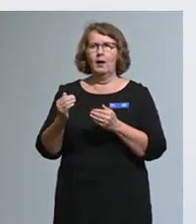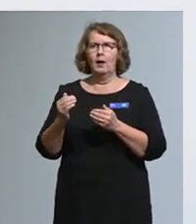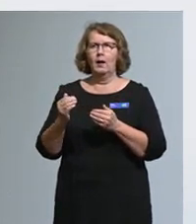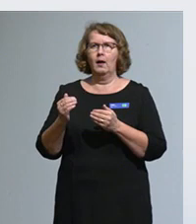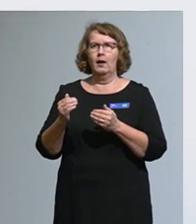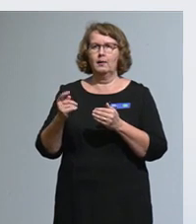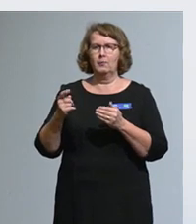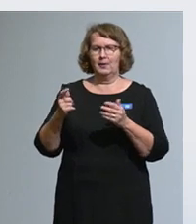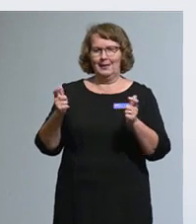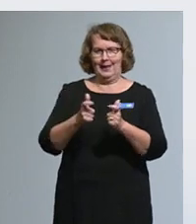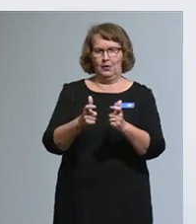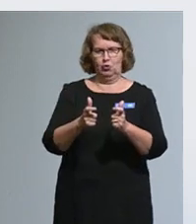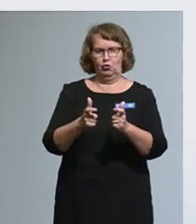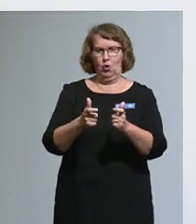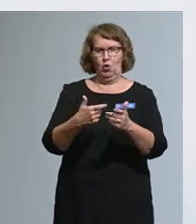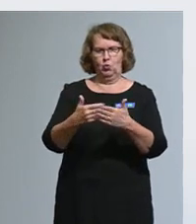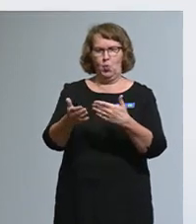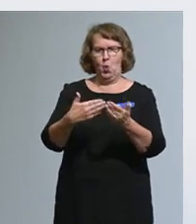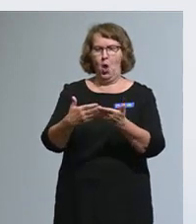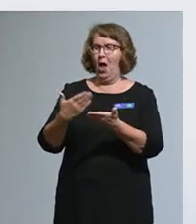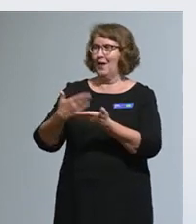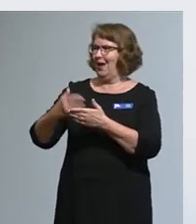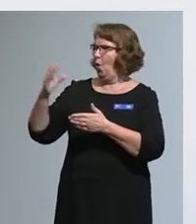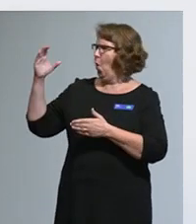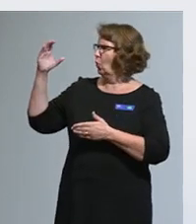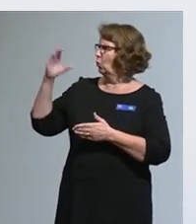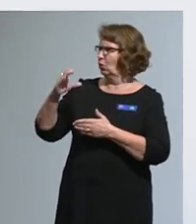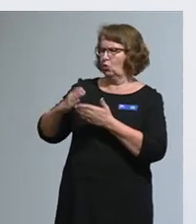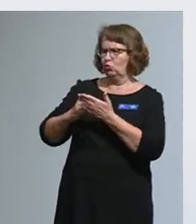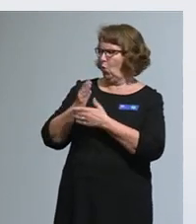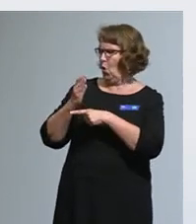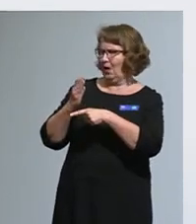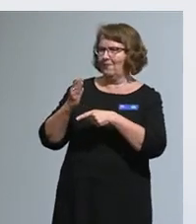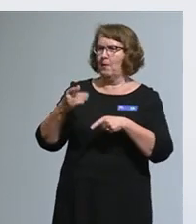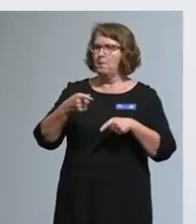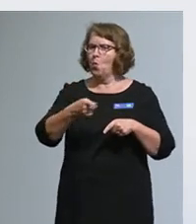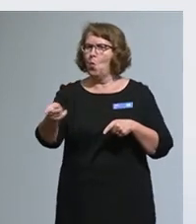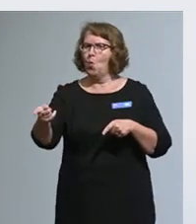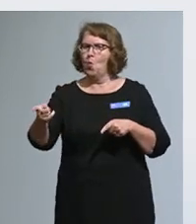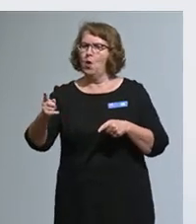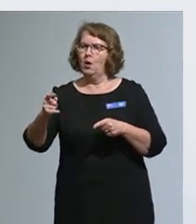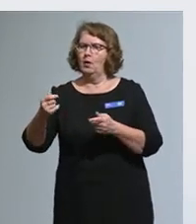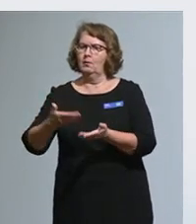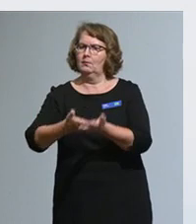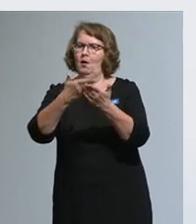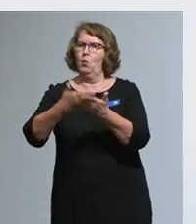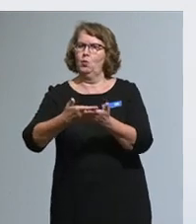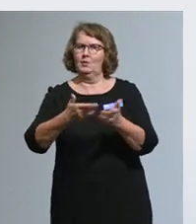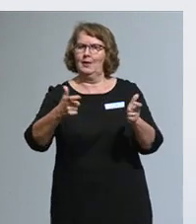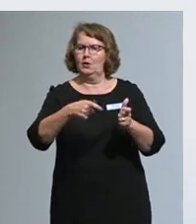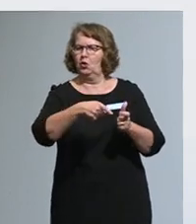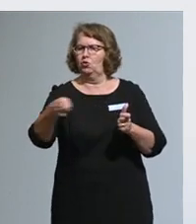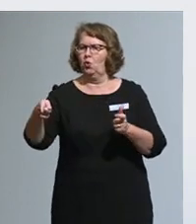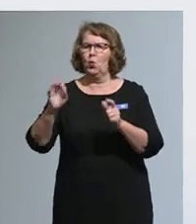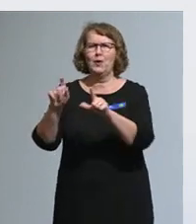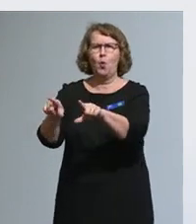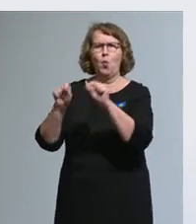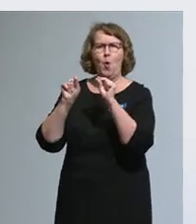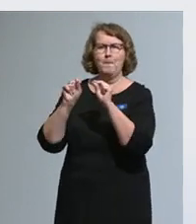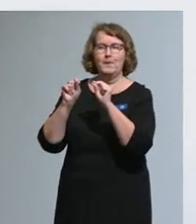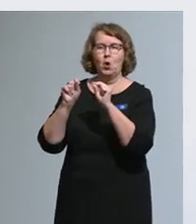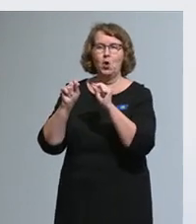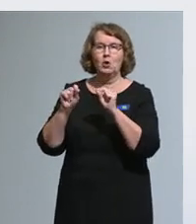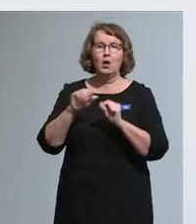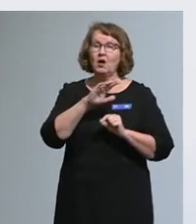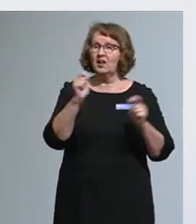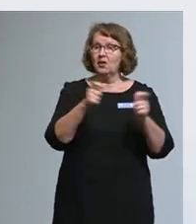mahdollistaminen järjestötyölle sitten otetaan huomioon? Ja nämä on otettava tässä jotenkin huomioon. Siitä vastaus oli kaikilta järjestöiltä